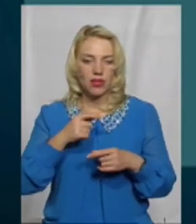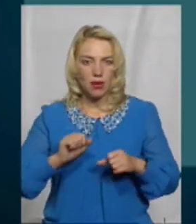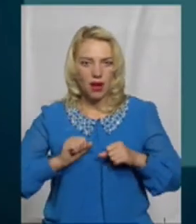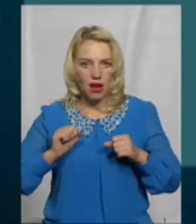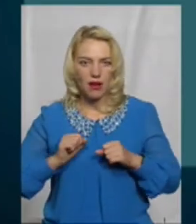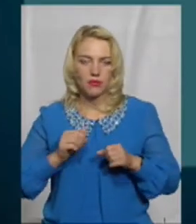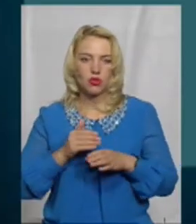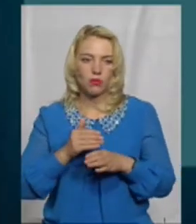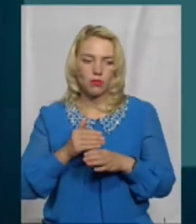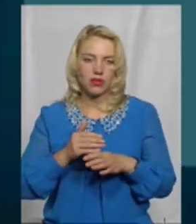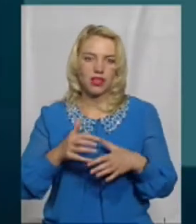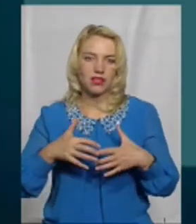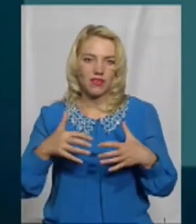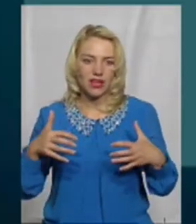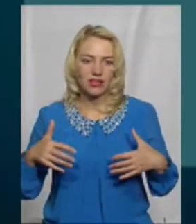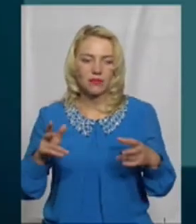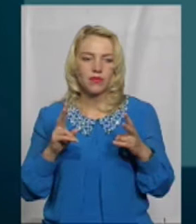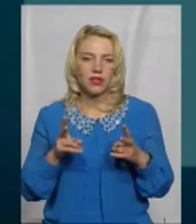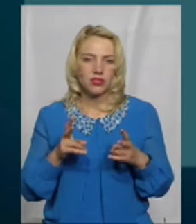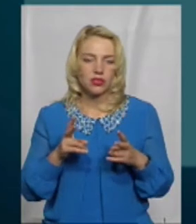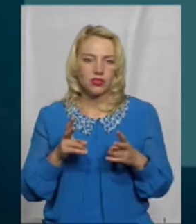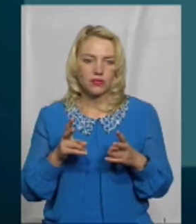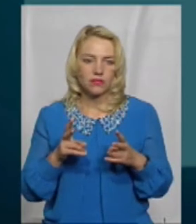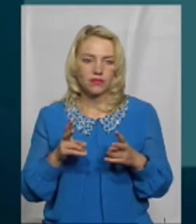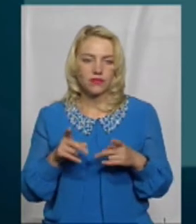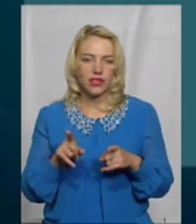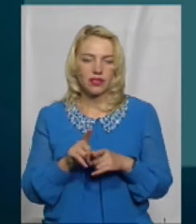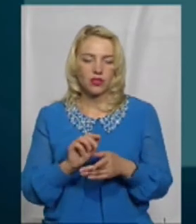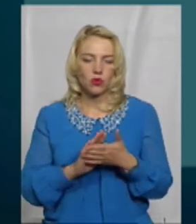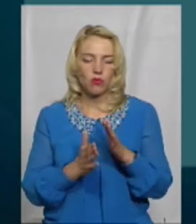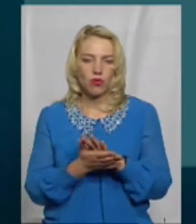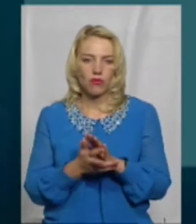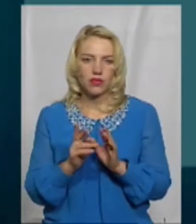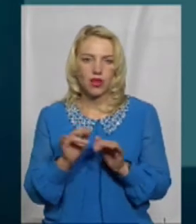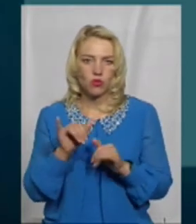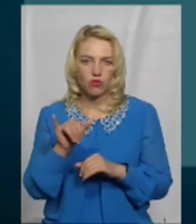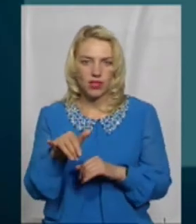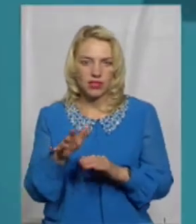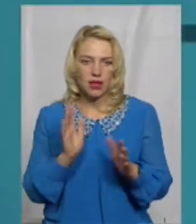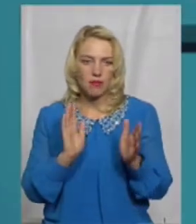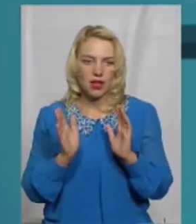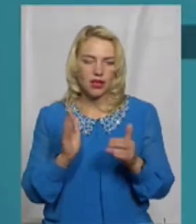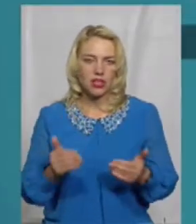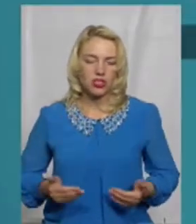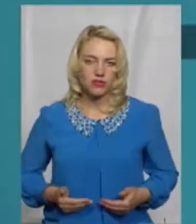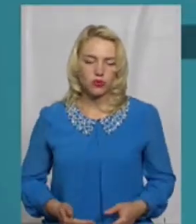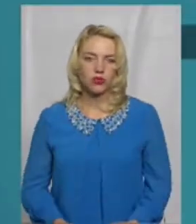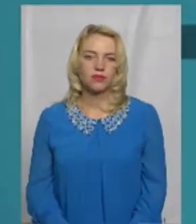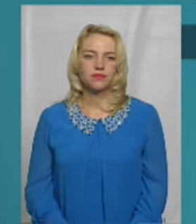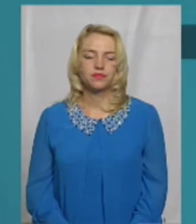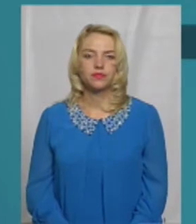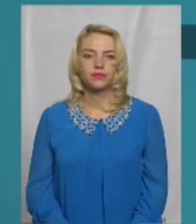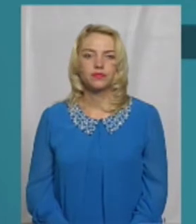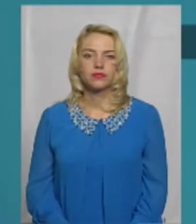намагаємося допомогти тваринам, які жили в таких умовах, ось як у вас в парку живуть.